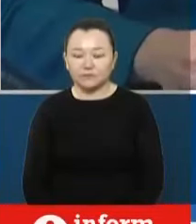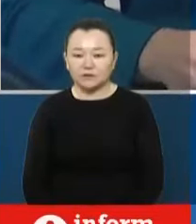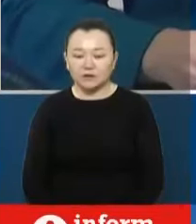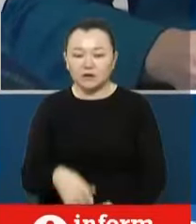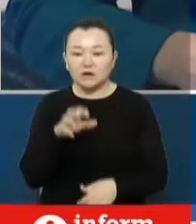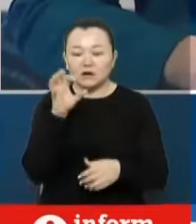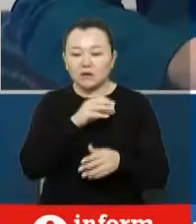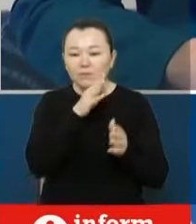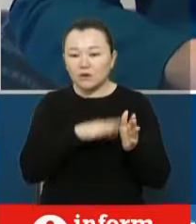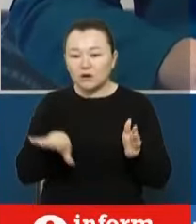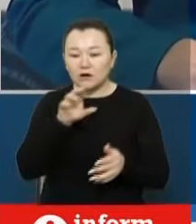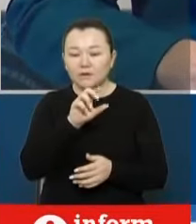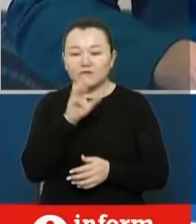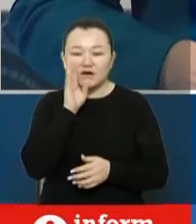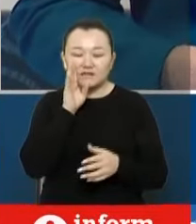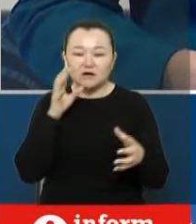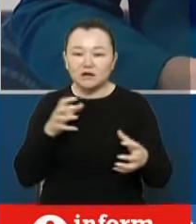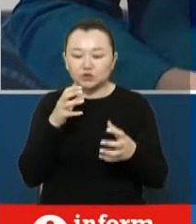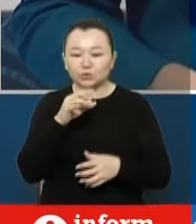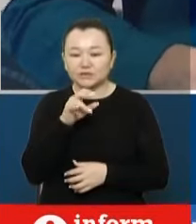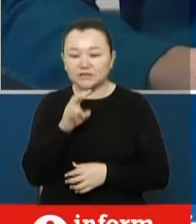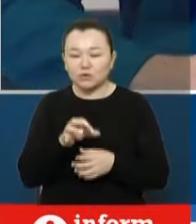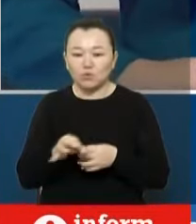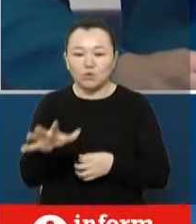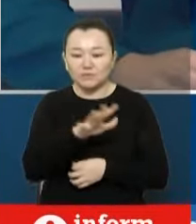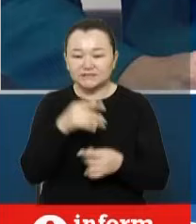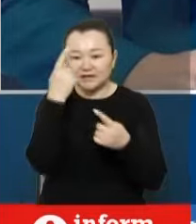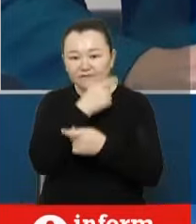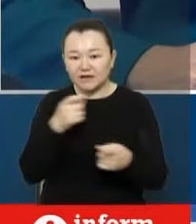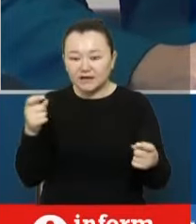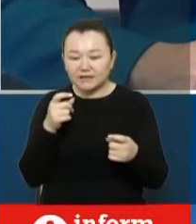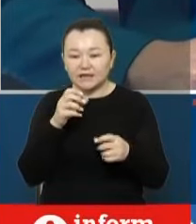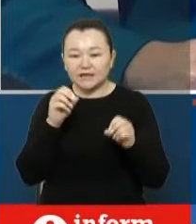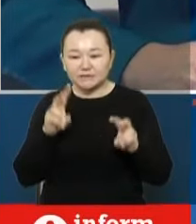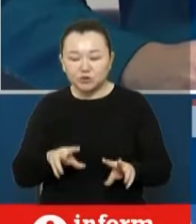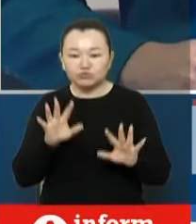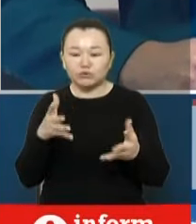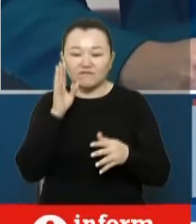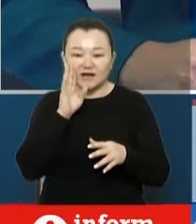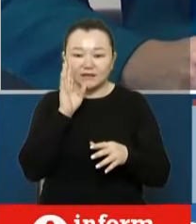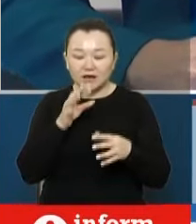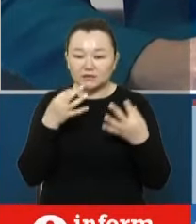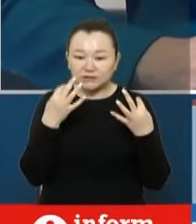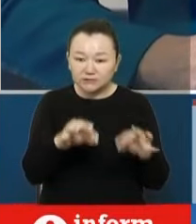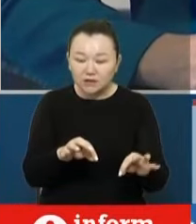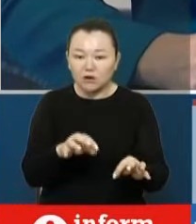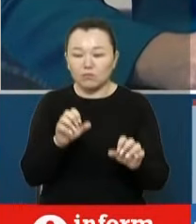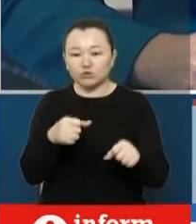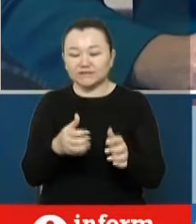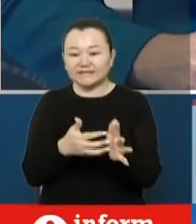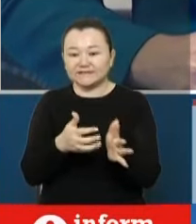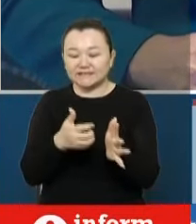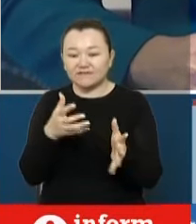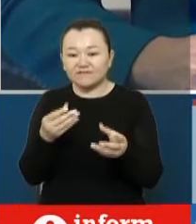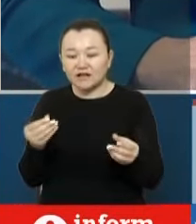О риске прорыва Багенского водохранилища в Туркестанской области заявляют эксперты. При этом в случае сброса воды может возникнуть дефицит влаги